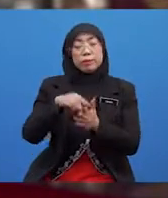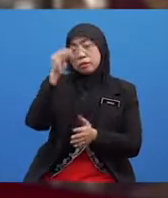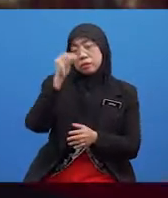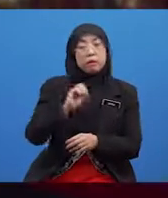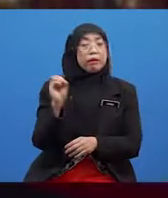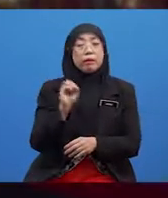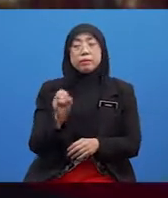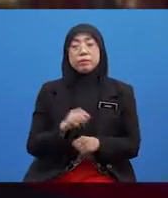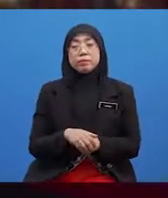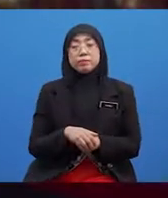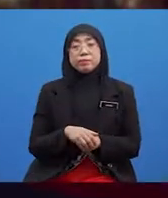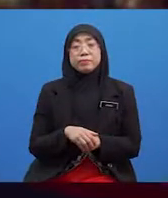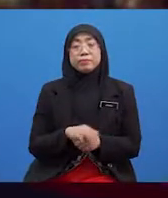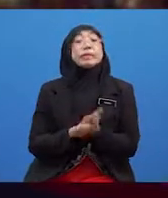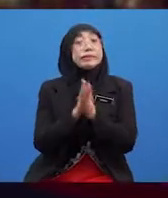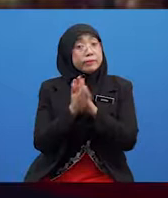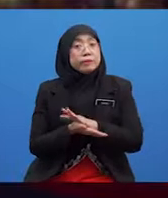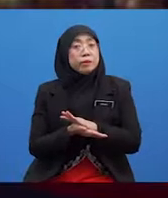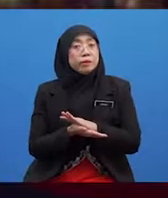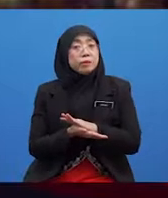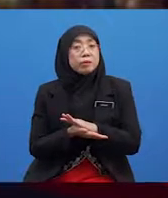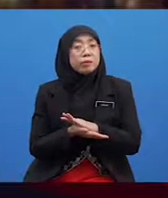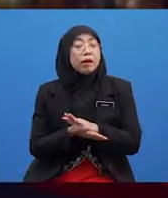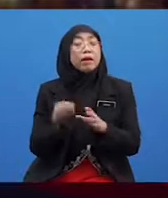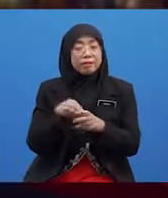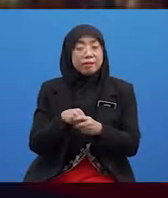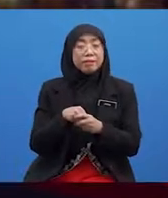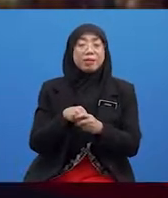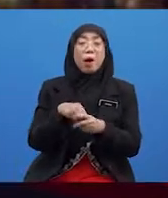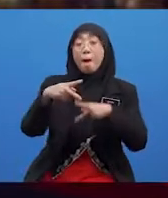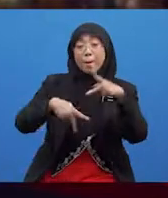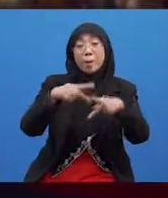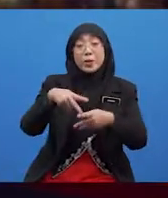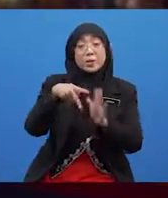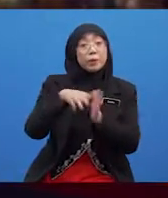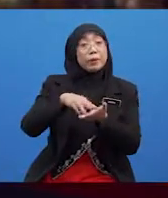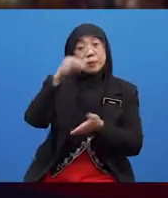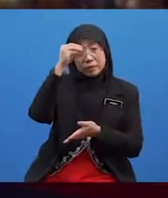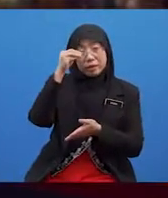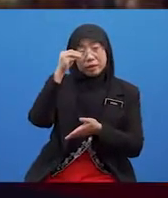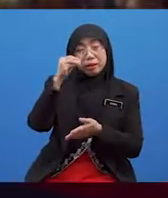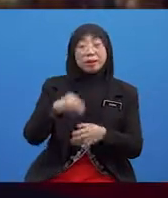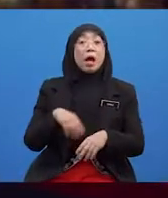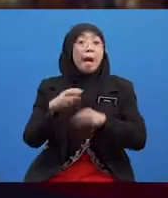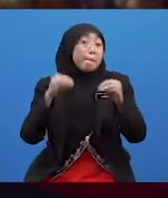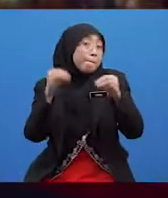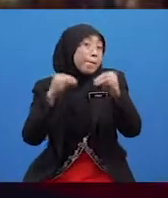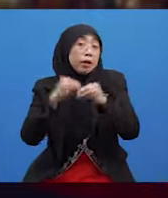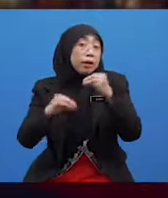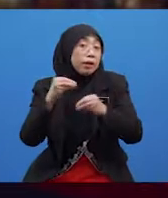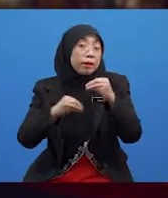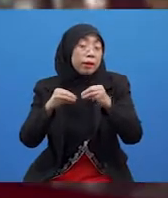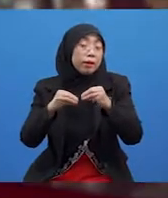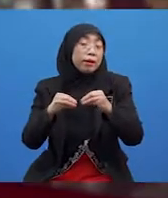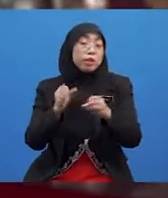berlaku. Oleh itu, di dalam proses pembelajaran sesuatu teknik pergerakan dalam aktiviti